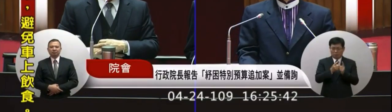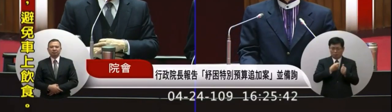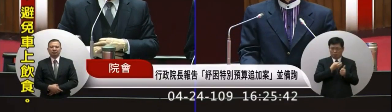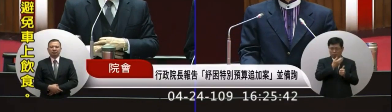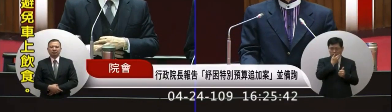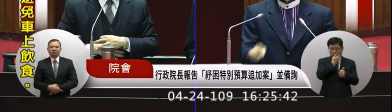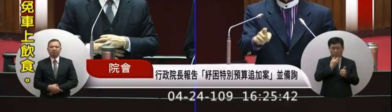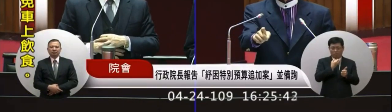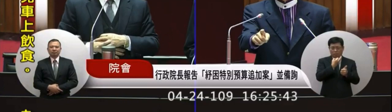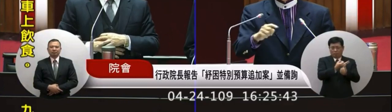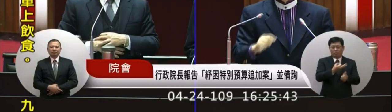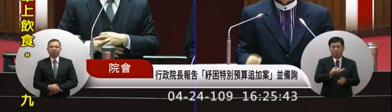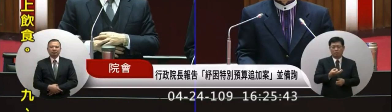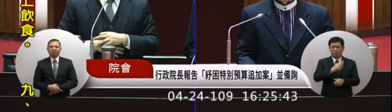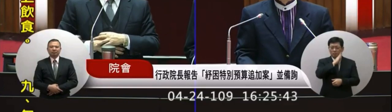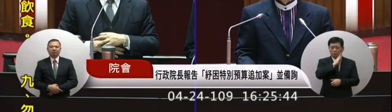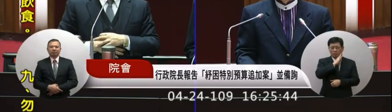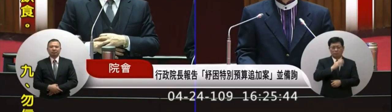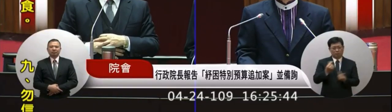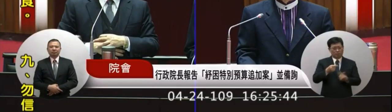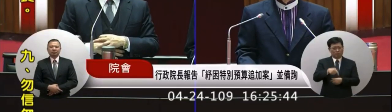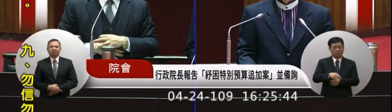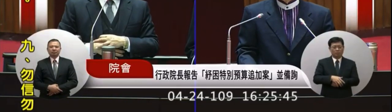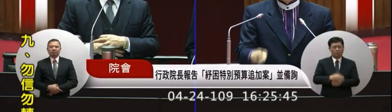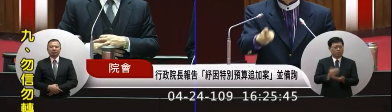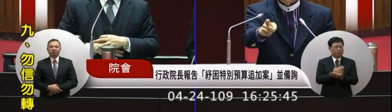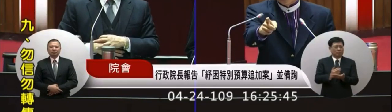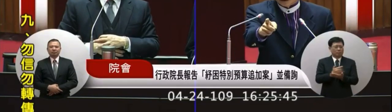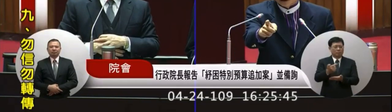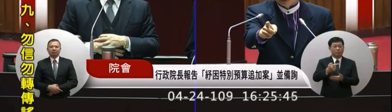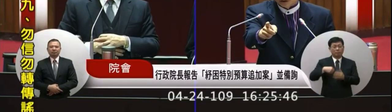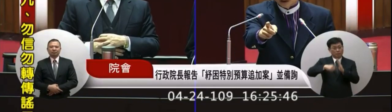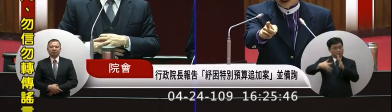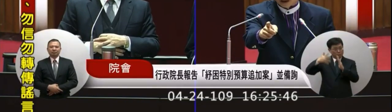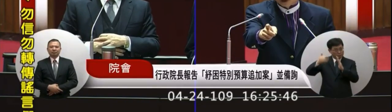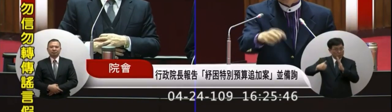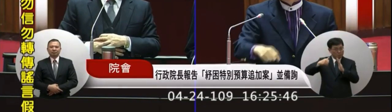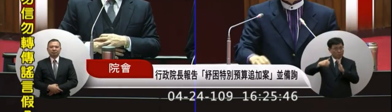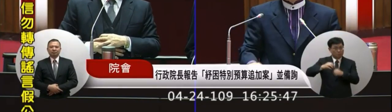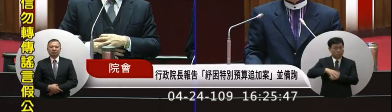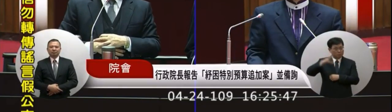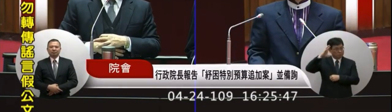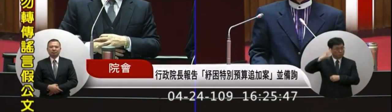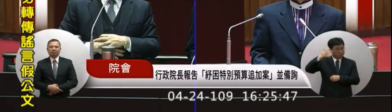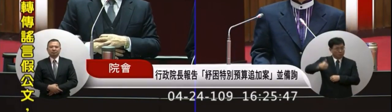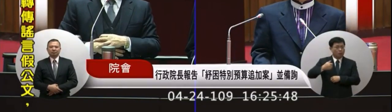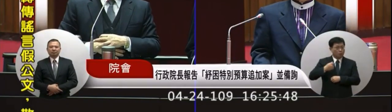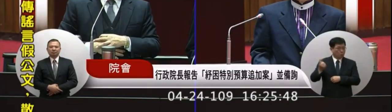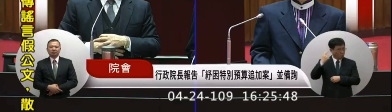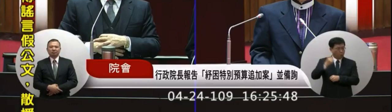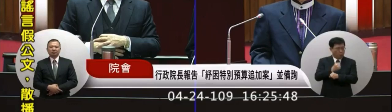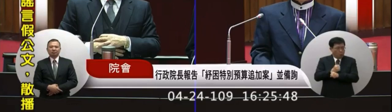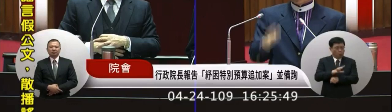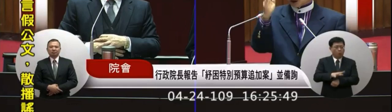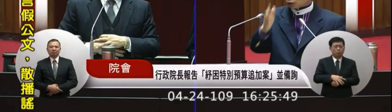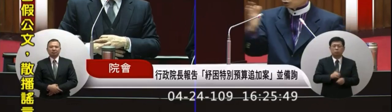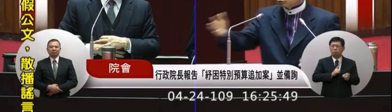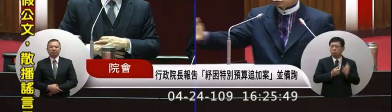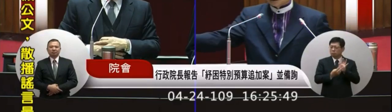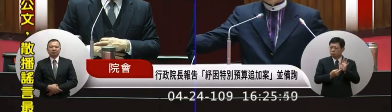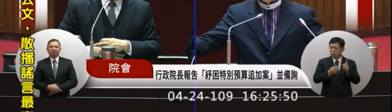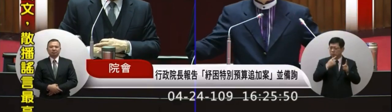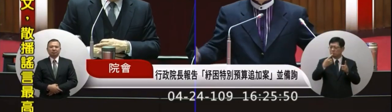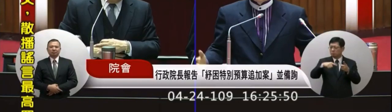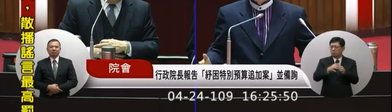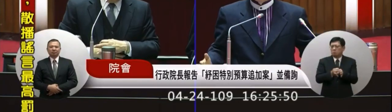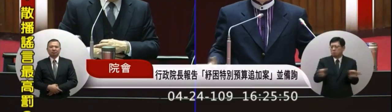嫌，啊，人家是批评这个嘛，是不是？啊，院长，苏院长啊，你讲的话我都注意听了，你的公开雨